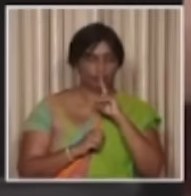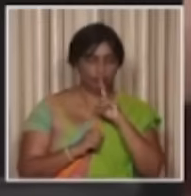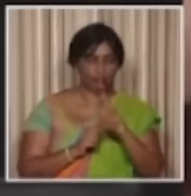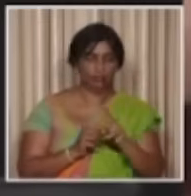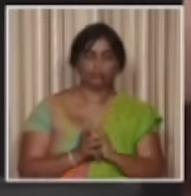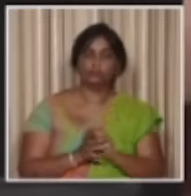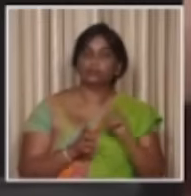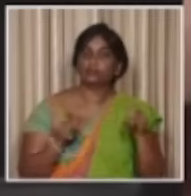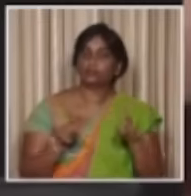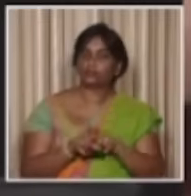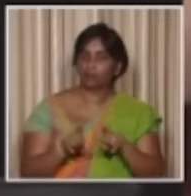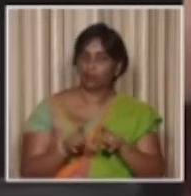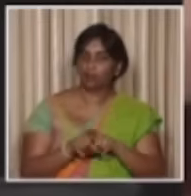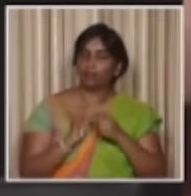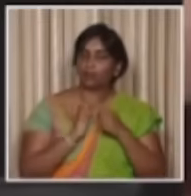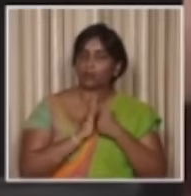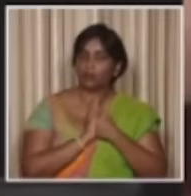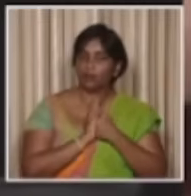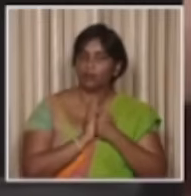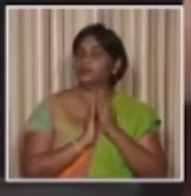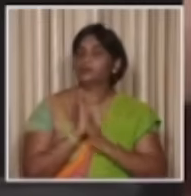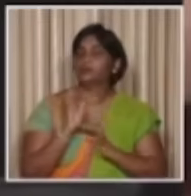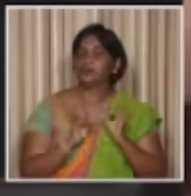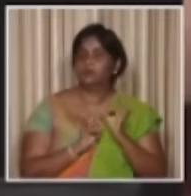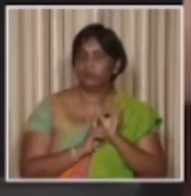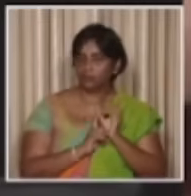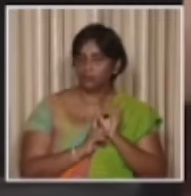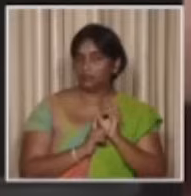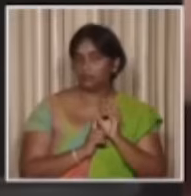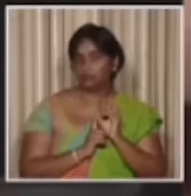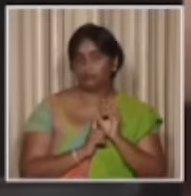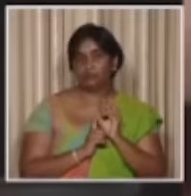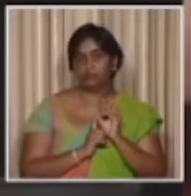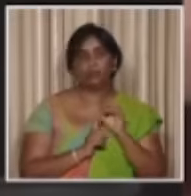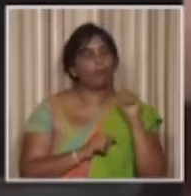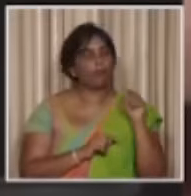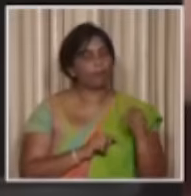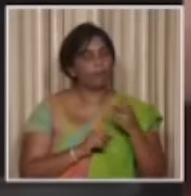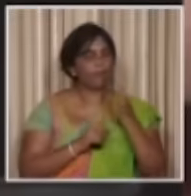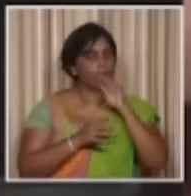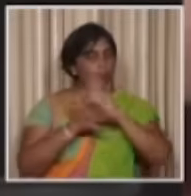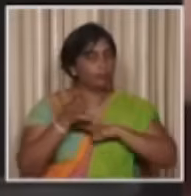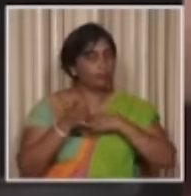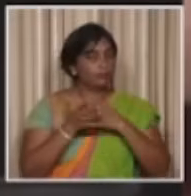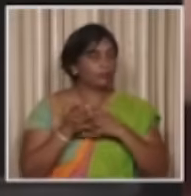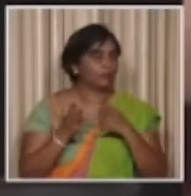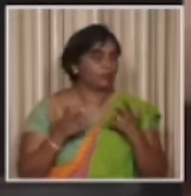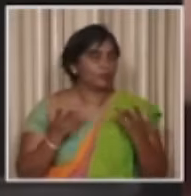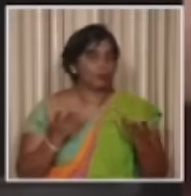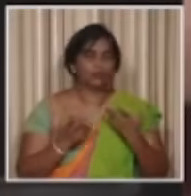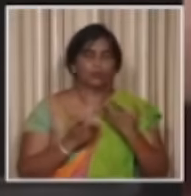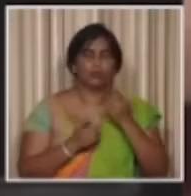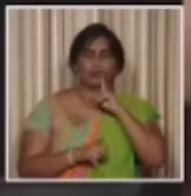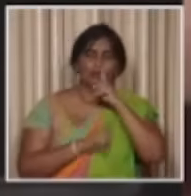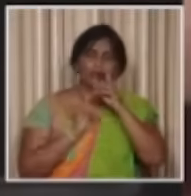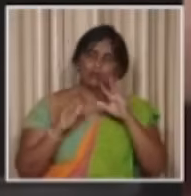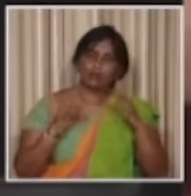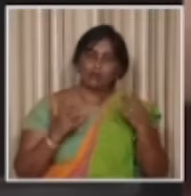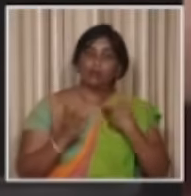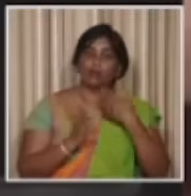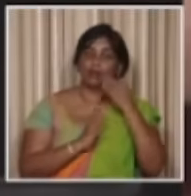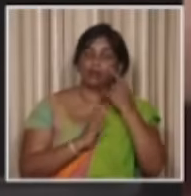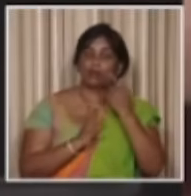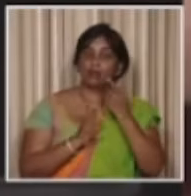කරනවා. ඒ වගේම ගරු ඇමතුමනි මේ අයවැය කොහෙන් කවුරු මොනවා කිව්වත් අපි